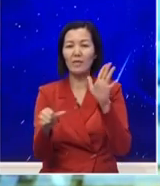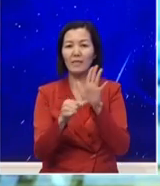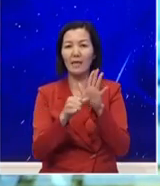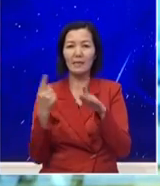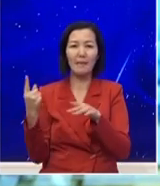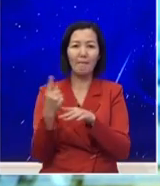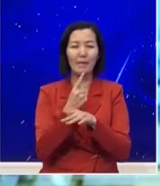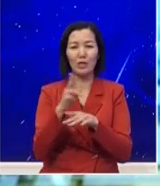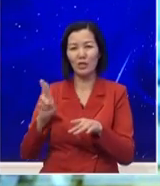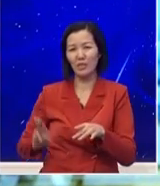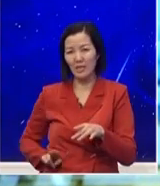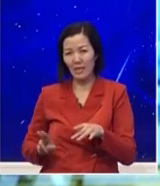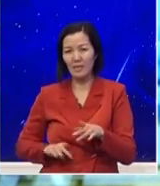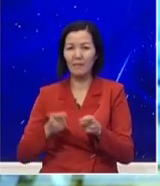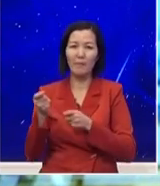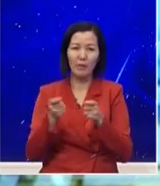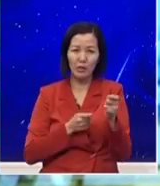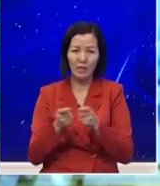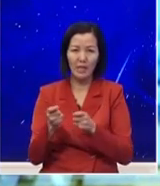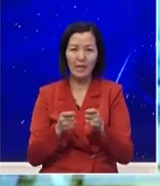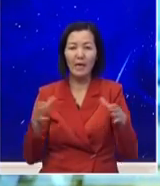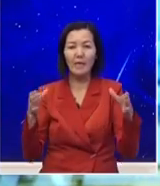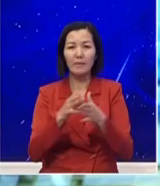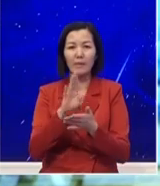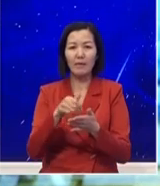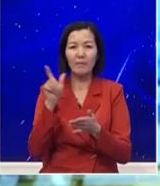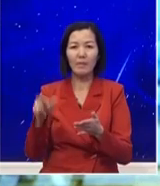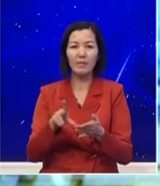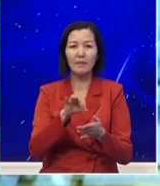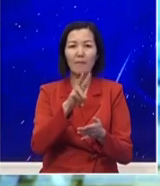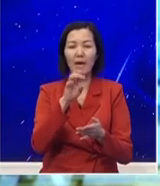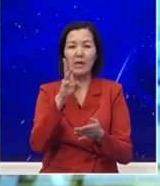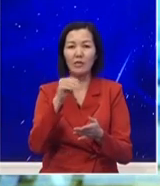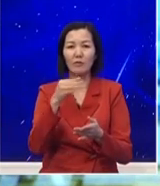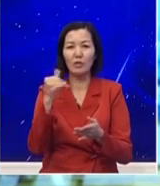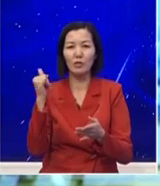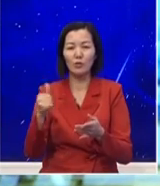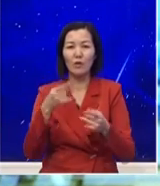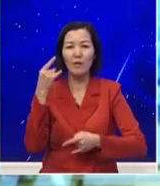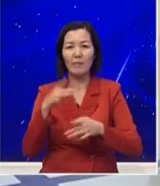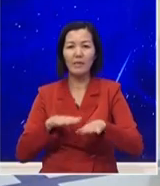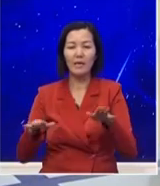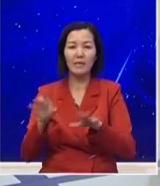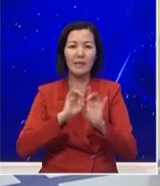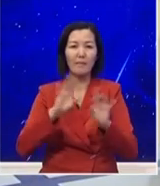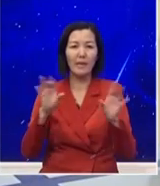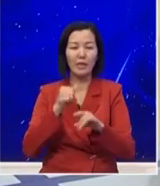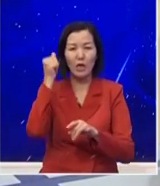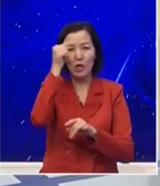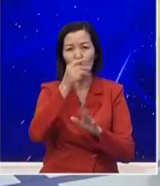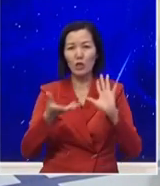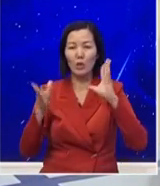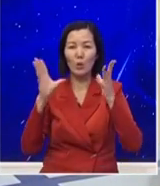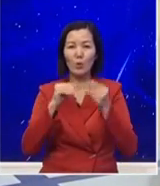Олардың 36-сы бірінші басшылар. Бұл туралы департамент басшысы Ернар Мақажанов Жетісу медиа алаңында баяндады. Жылдық